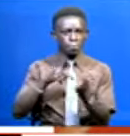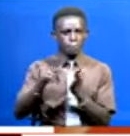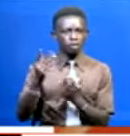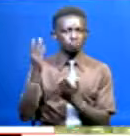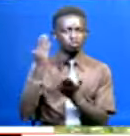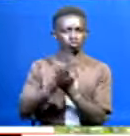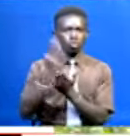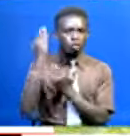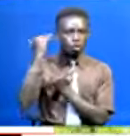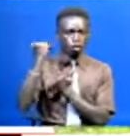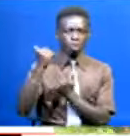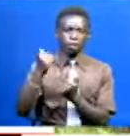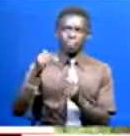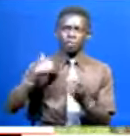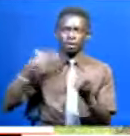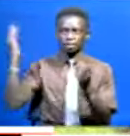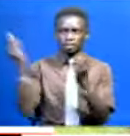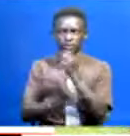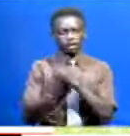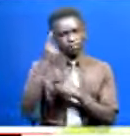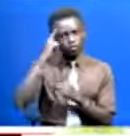timber.